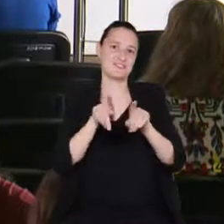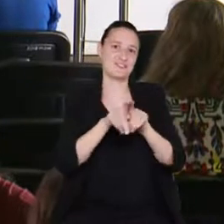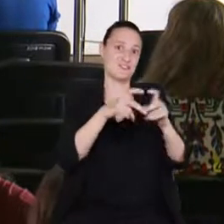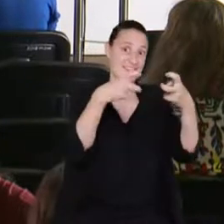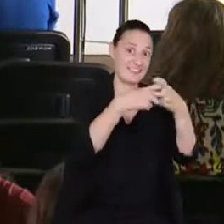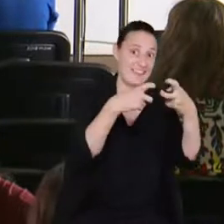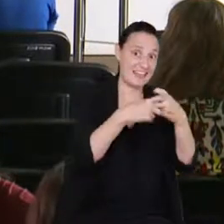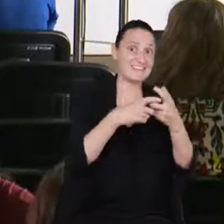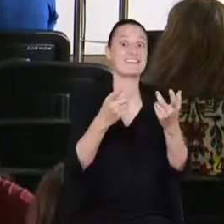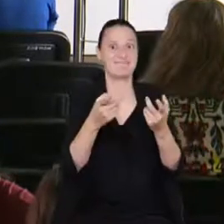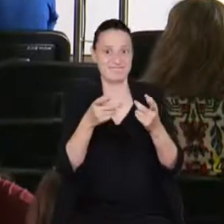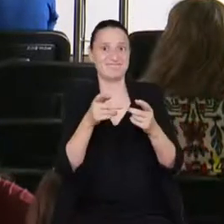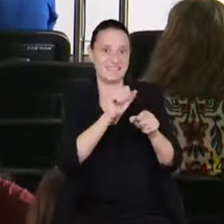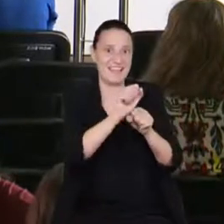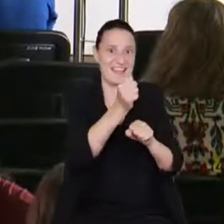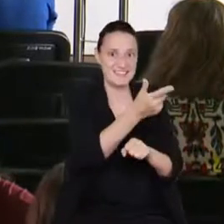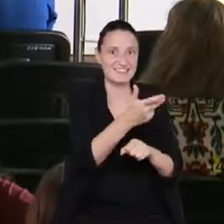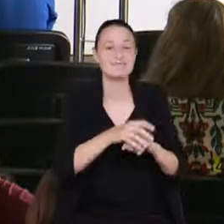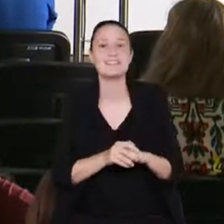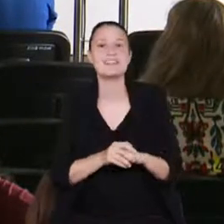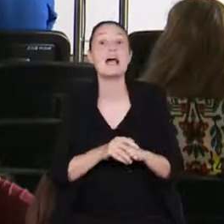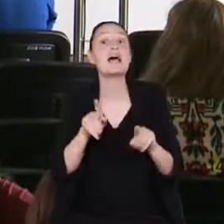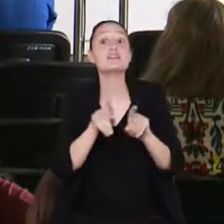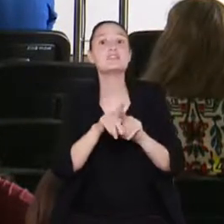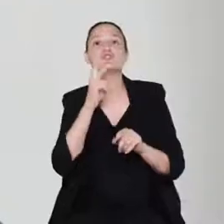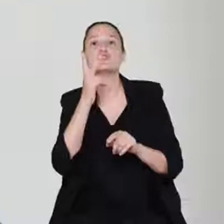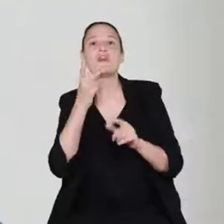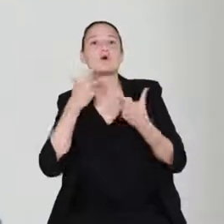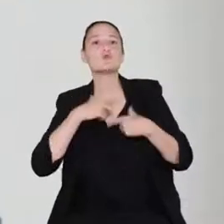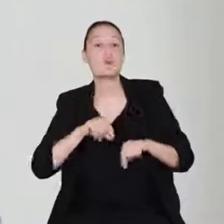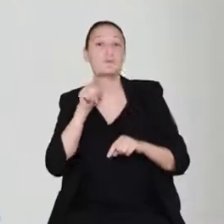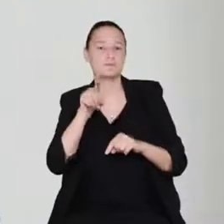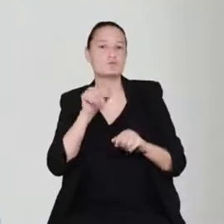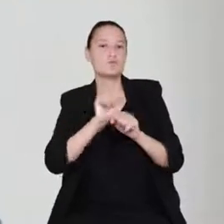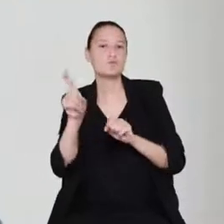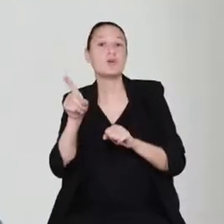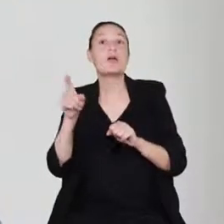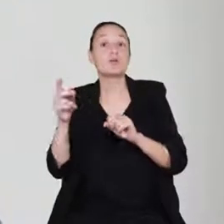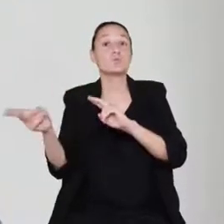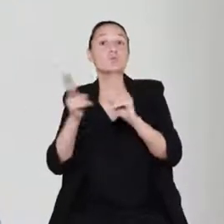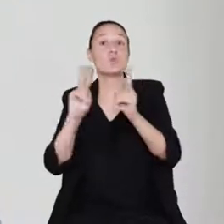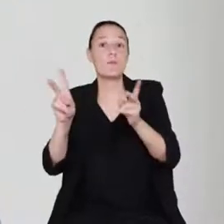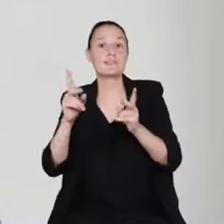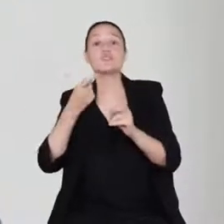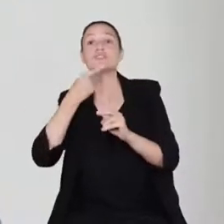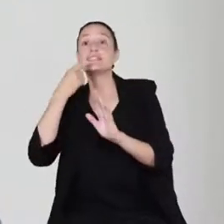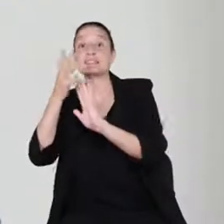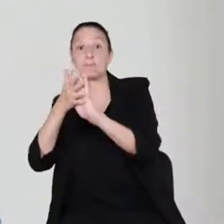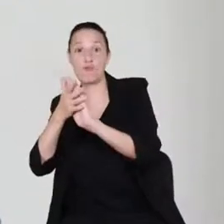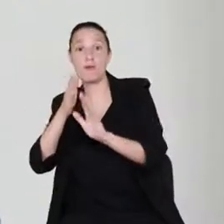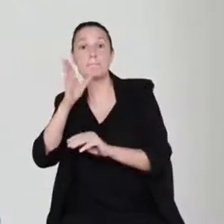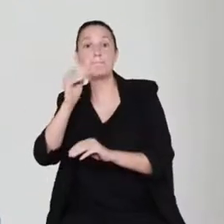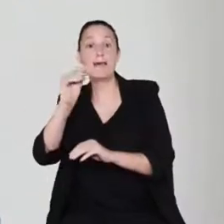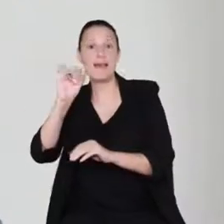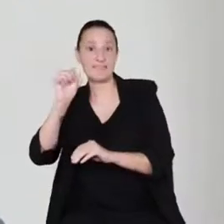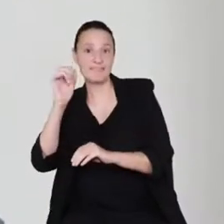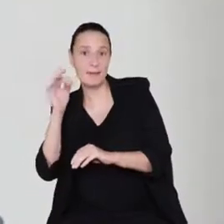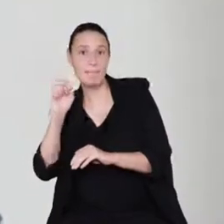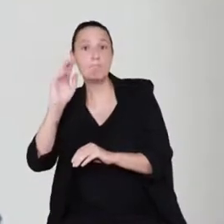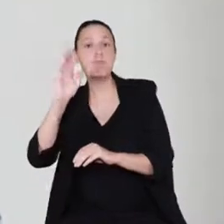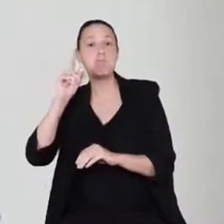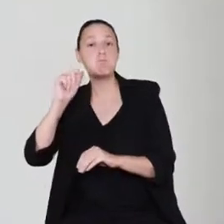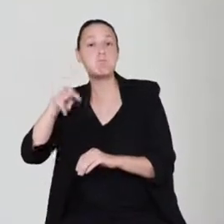online. Bardzo ważne dwie osoby są również dzisiaj z nami. To są tłumaczki języka na język migowy, pani Beata Pukło,